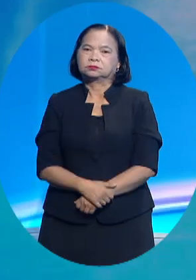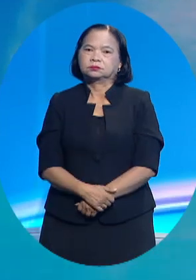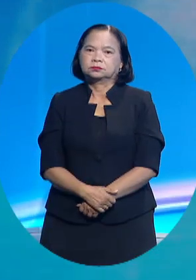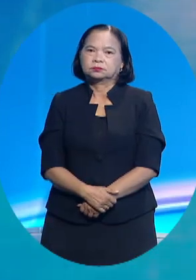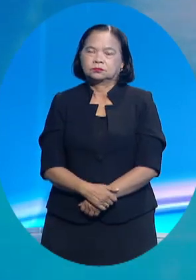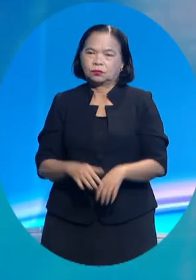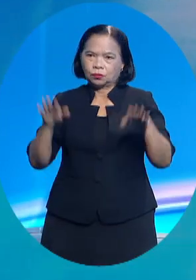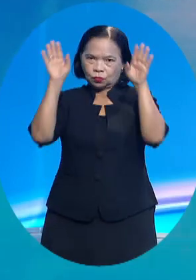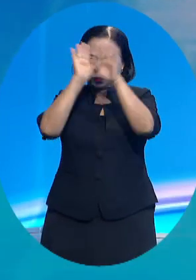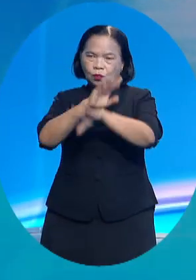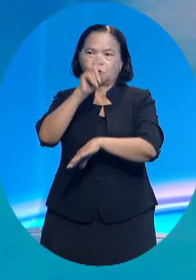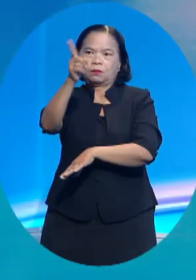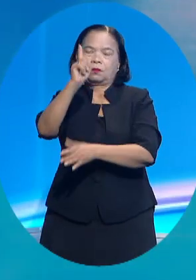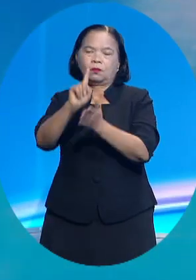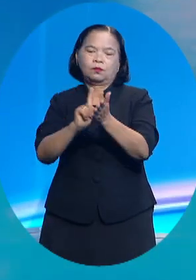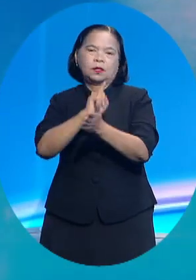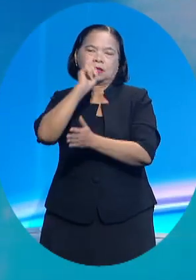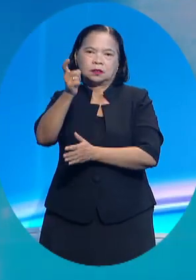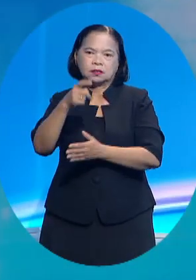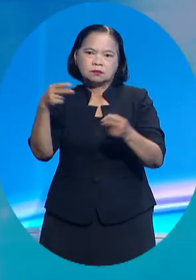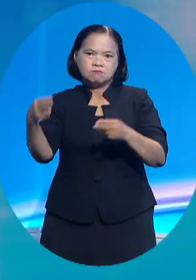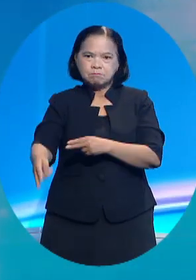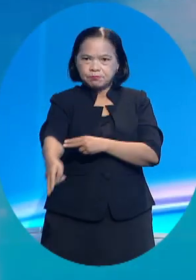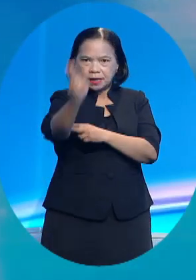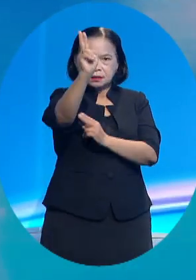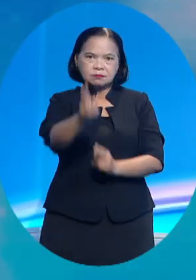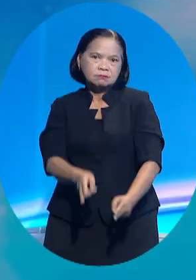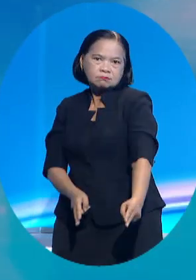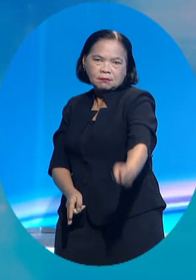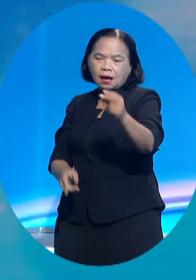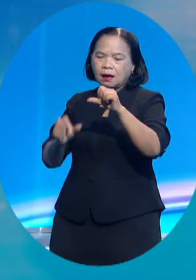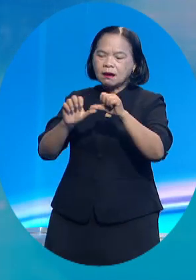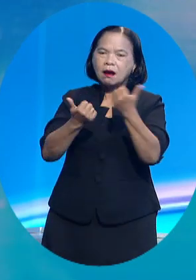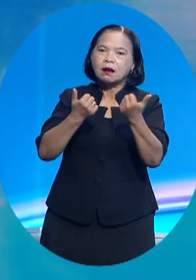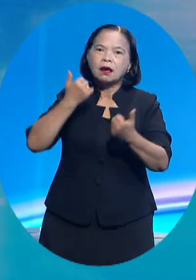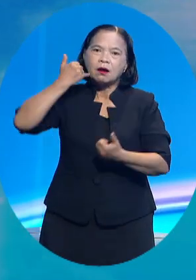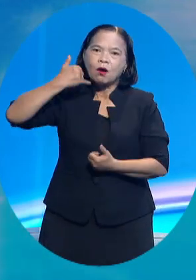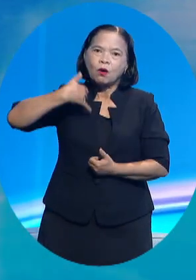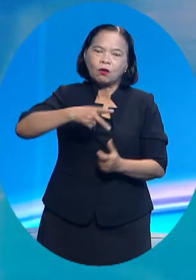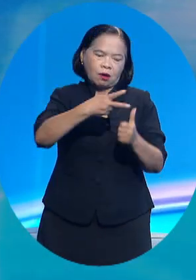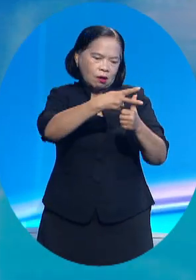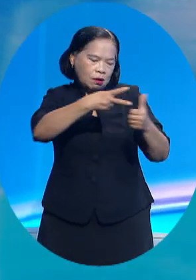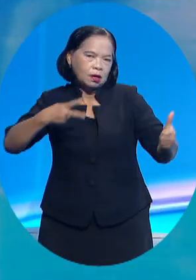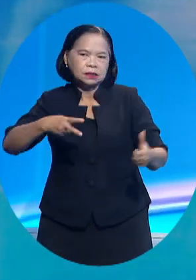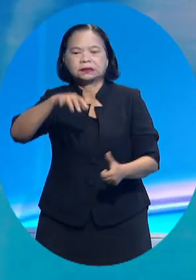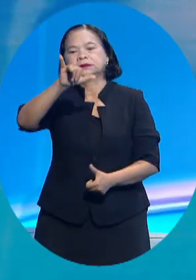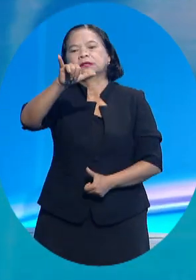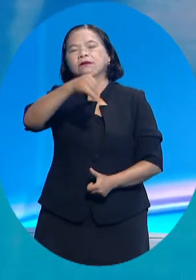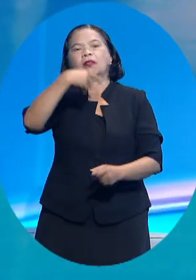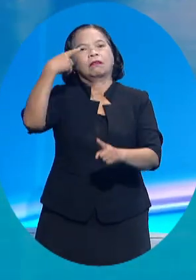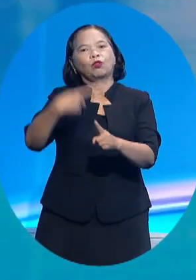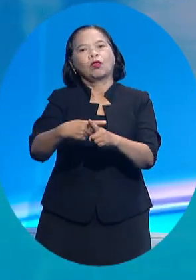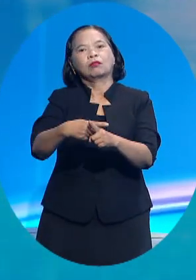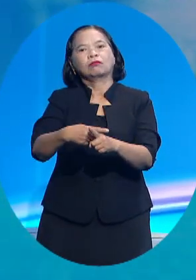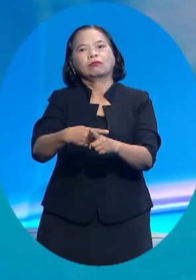tối ngày 11 tháng 9 theo giờ địa phương một vụ đấu súng đã xảy ra tại thị trấn ven biển gần athens Hy Lạp làm 6 người chết và nhiều người